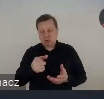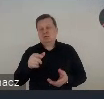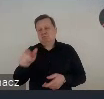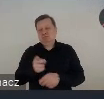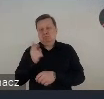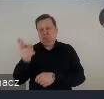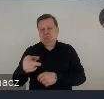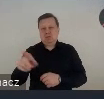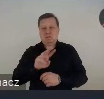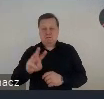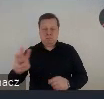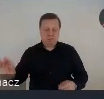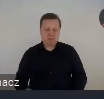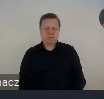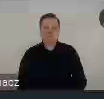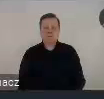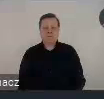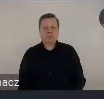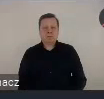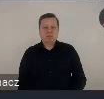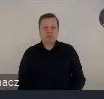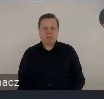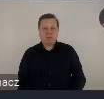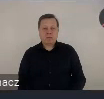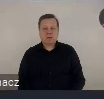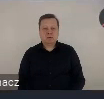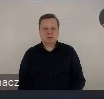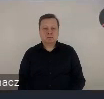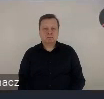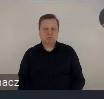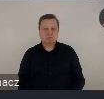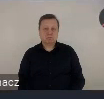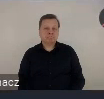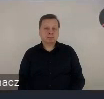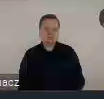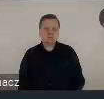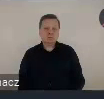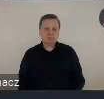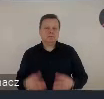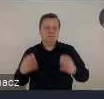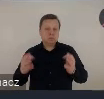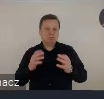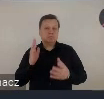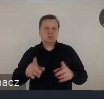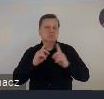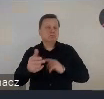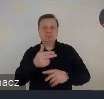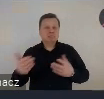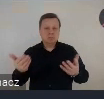będzie miał taką możliwość. A dzisiaj porozmawiamy